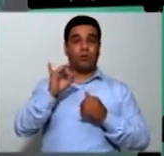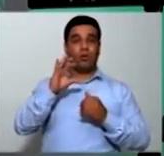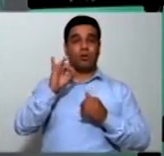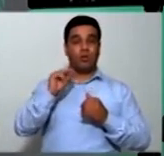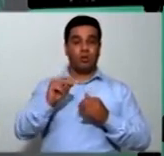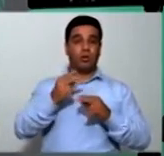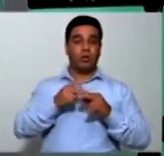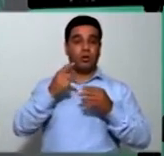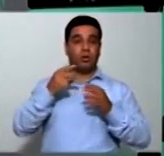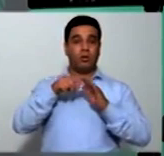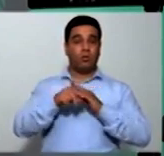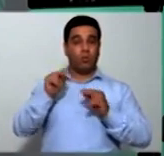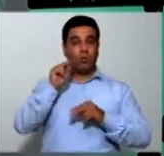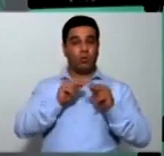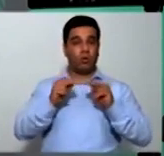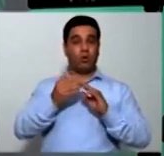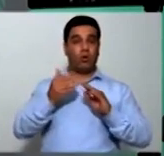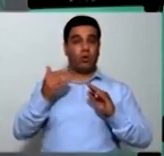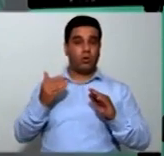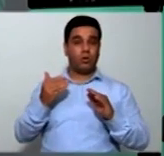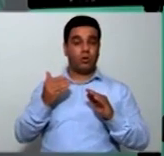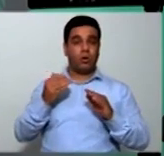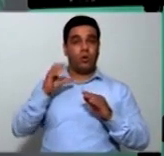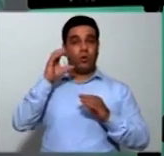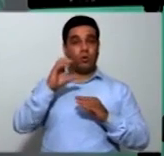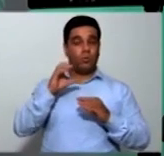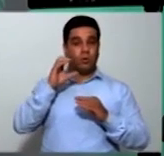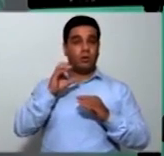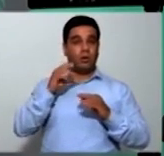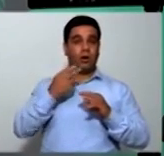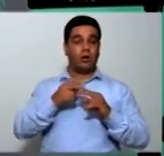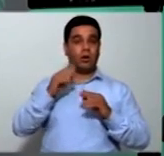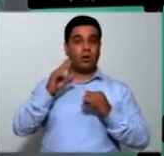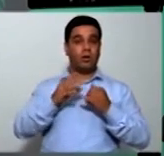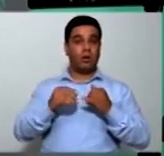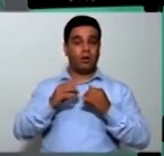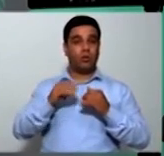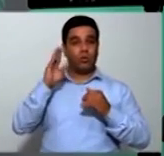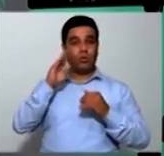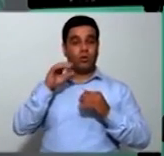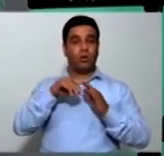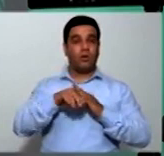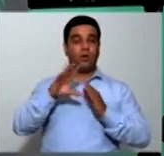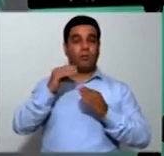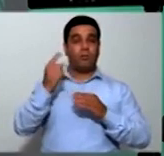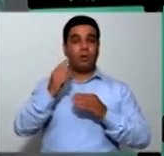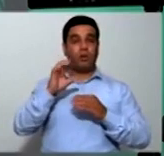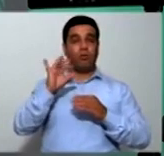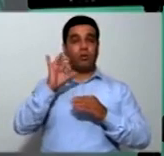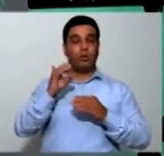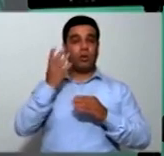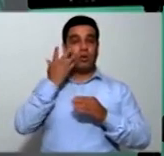bosqichini tahlil qilishdan oldin keling. O'zbekistonda yer-suv islohotining birinchi bosqichi